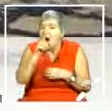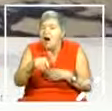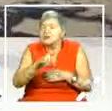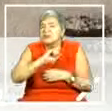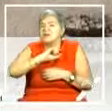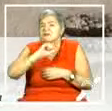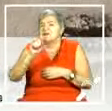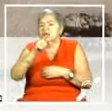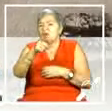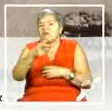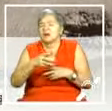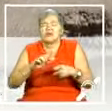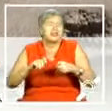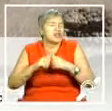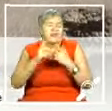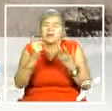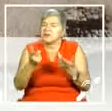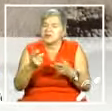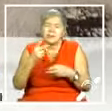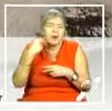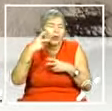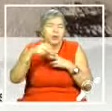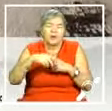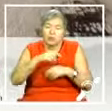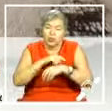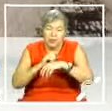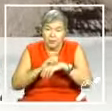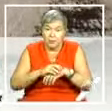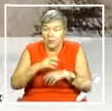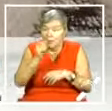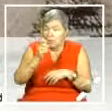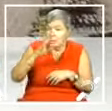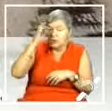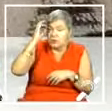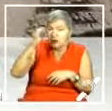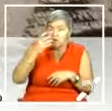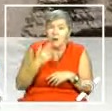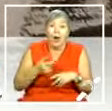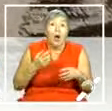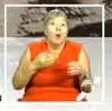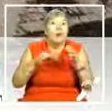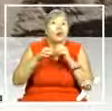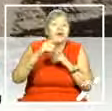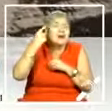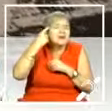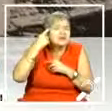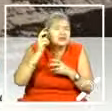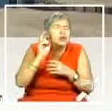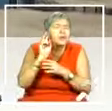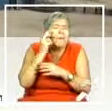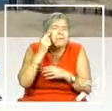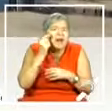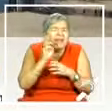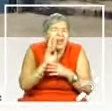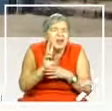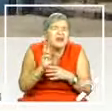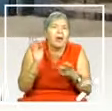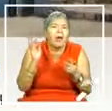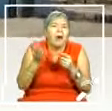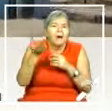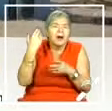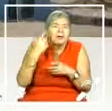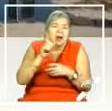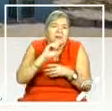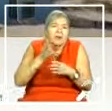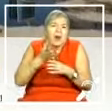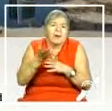majorității dezastrelor naturale pe care le vedem în ultima perioadă. Oamenii de știință spun că modelele de previziune tradiționale nu mai funcționează. Guvernele